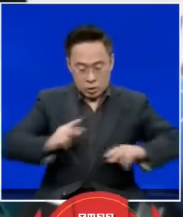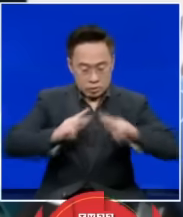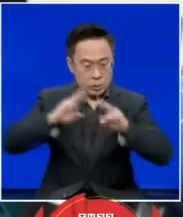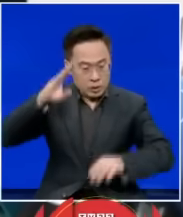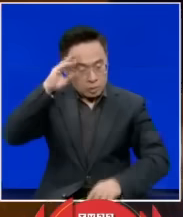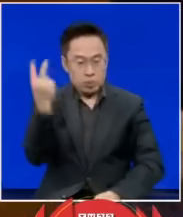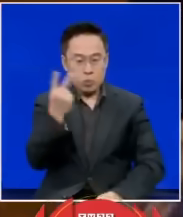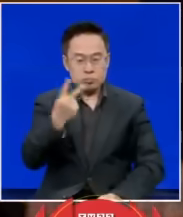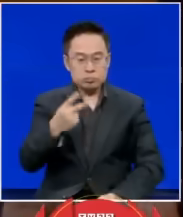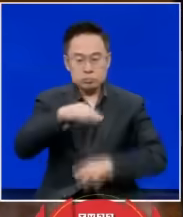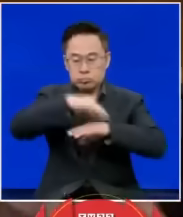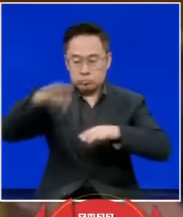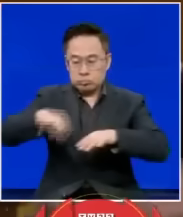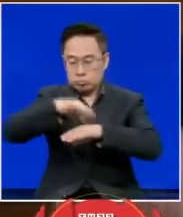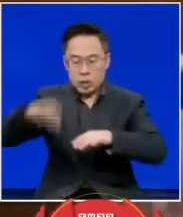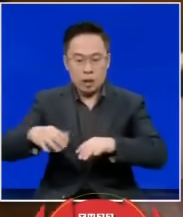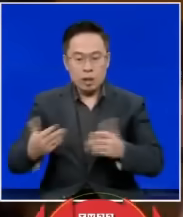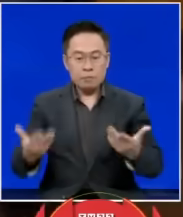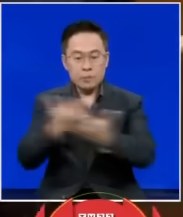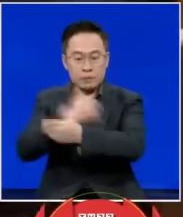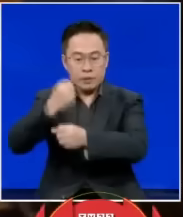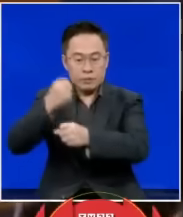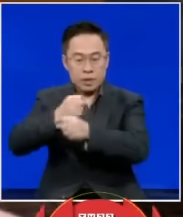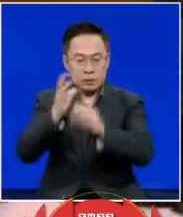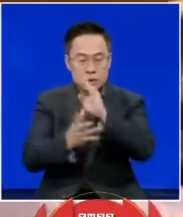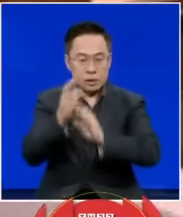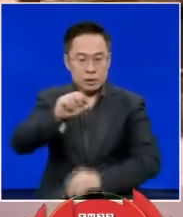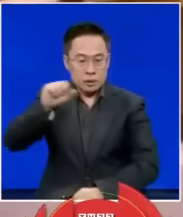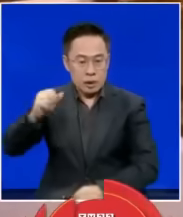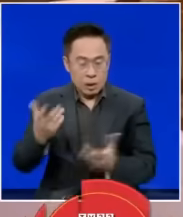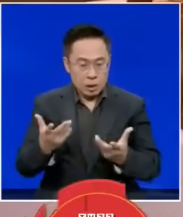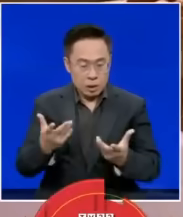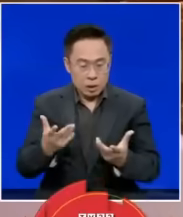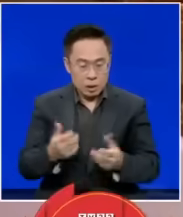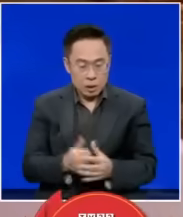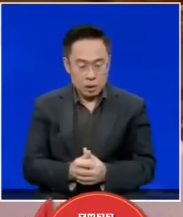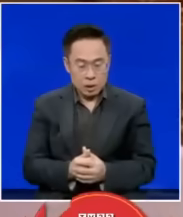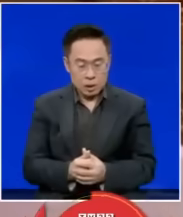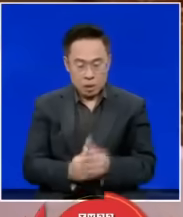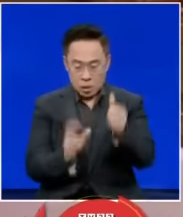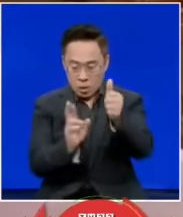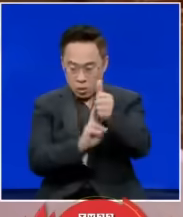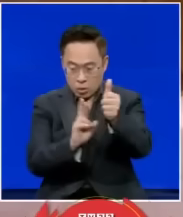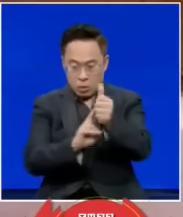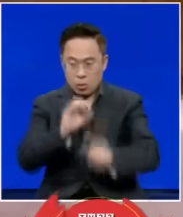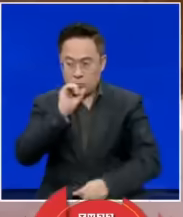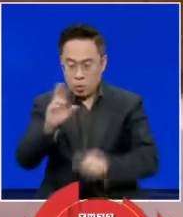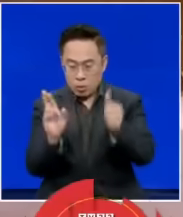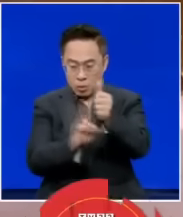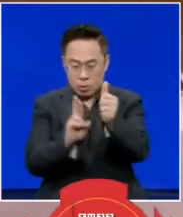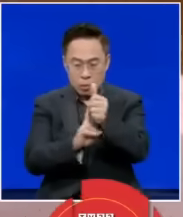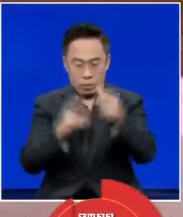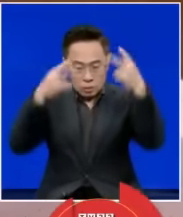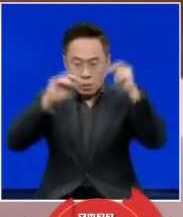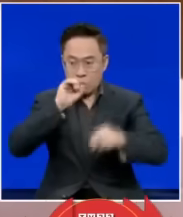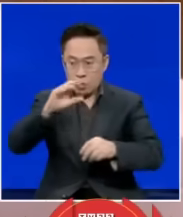ทินเนี่ยไปช่วยงานสภารองภูมิธรรมถามย้อนเลยคุณจะเปลี่ยนรัฐมนตรีเหรอ ค่ะนายก ไปช่วยก็ต้